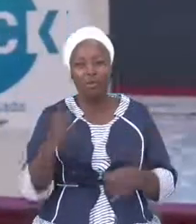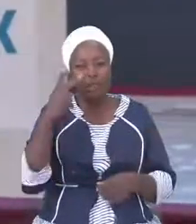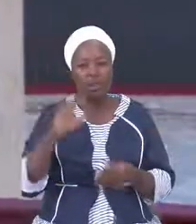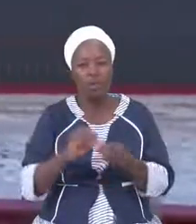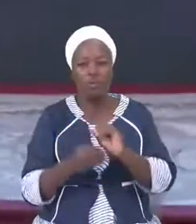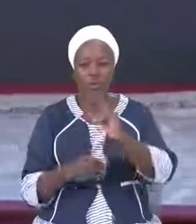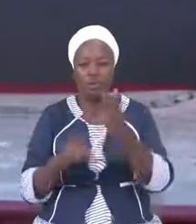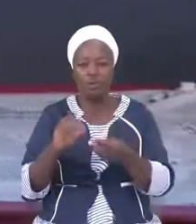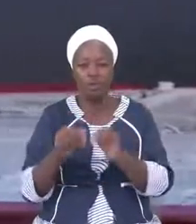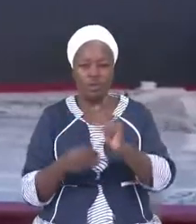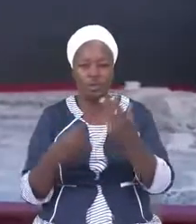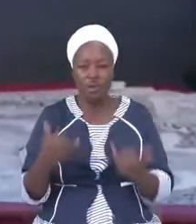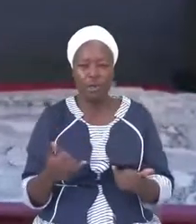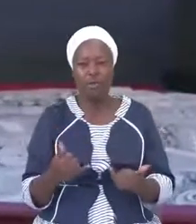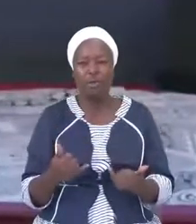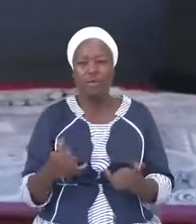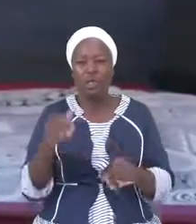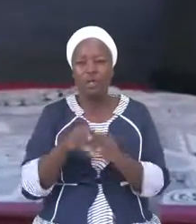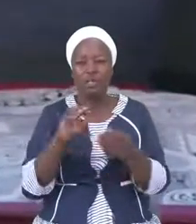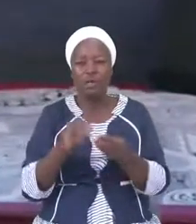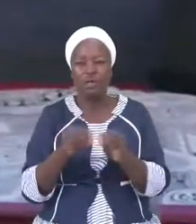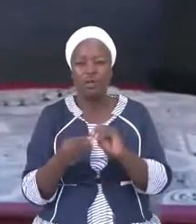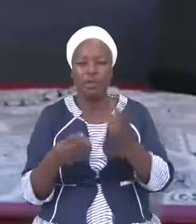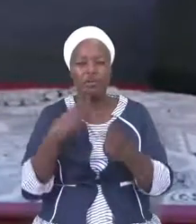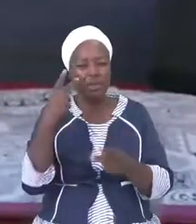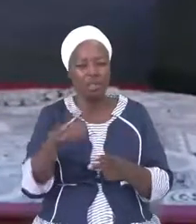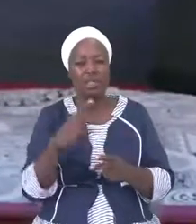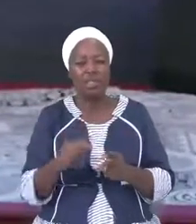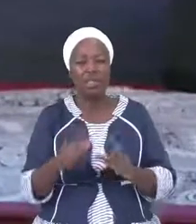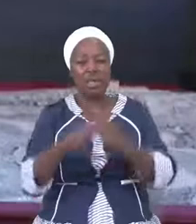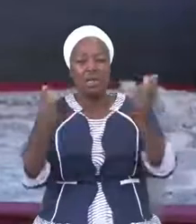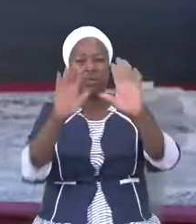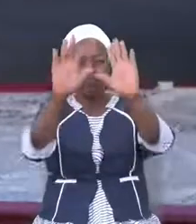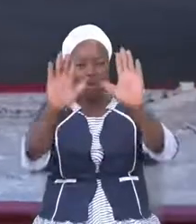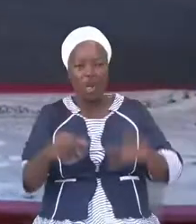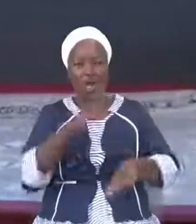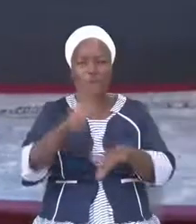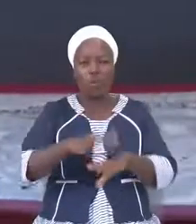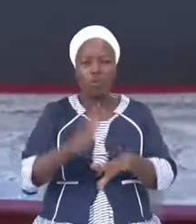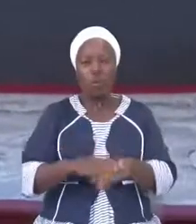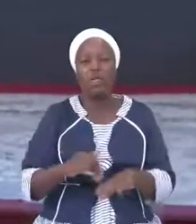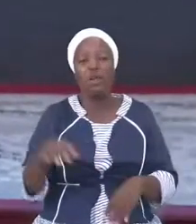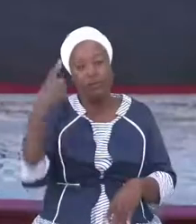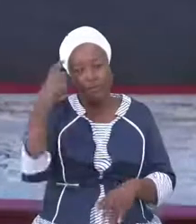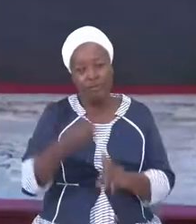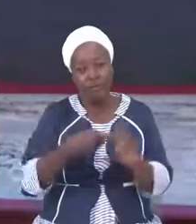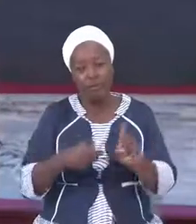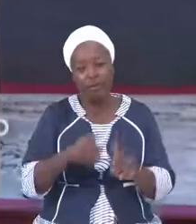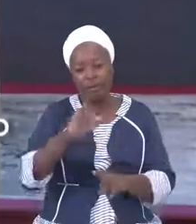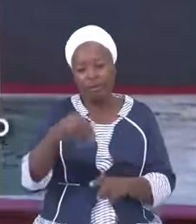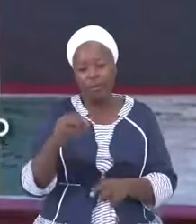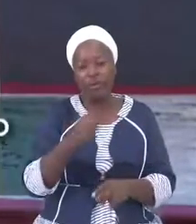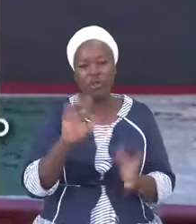exécute les ordres du Seigneur. Deuxième sous-thème ici, la grande merveille et l'avertissement du